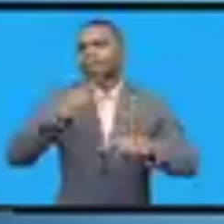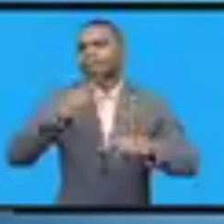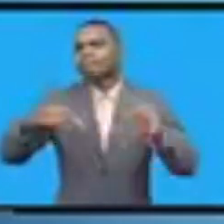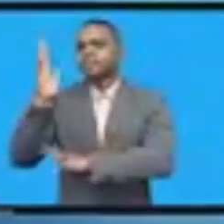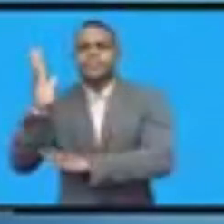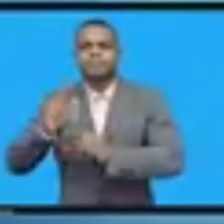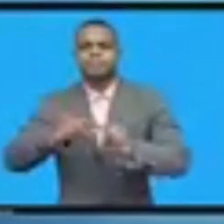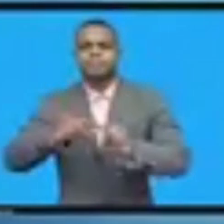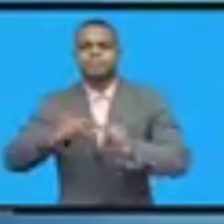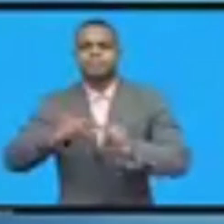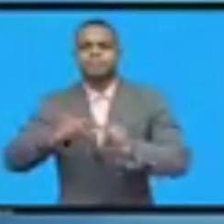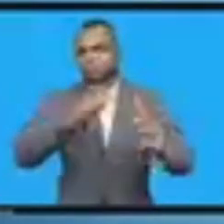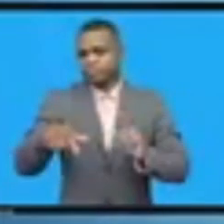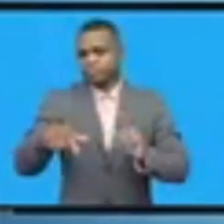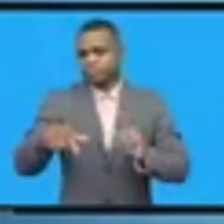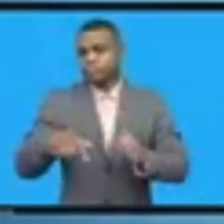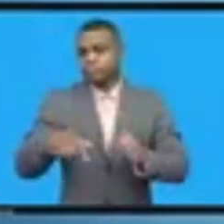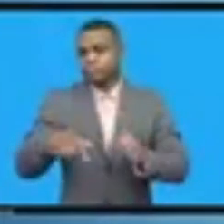好的。